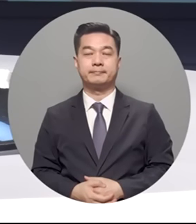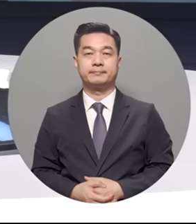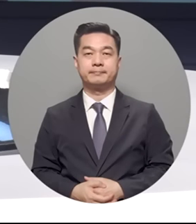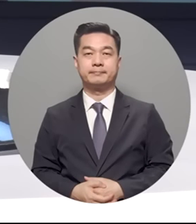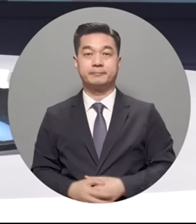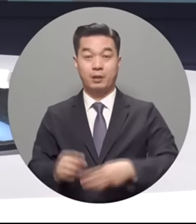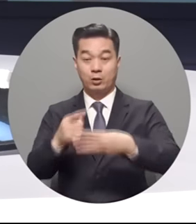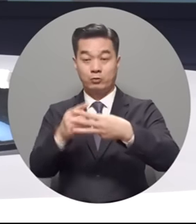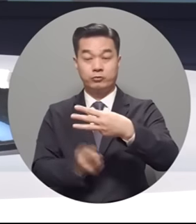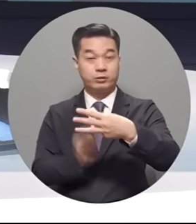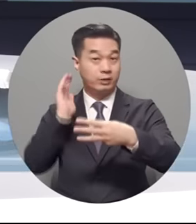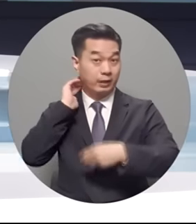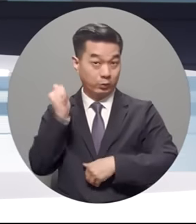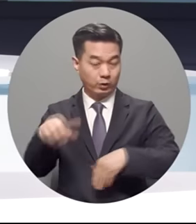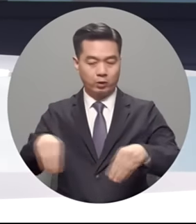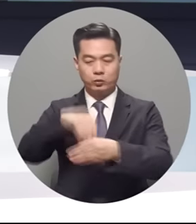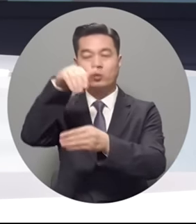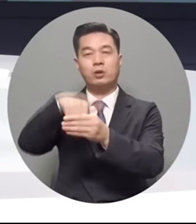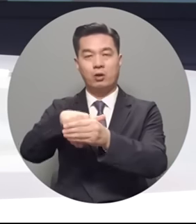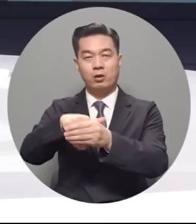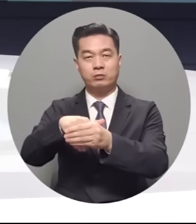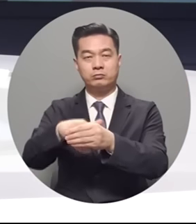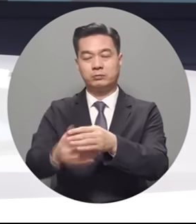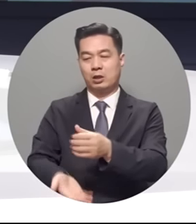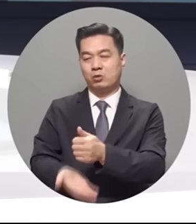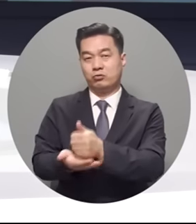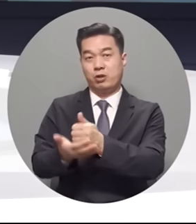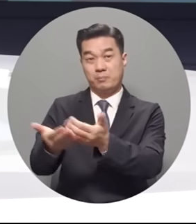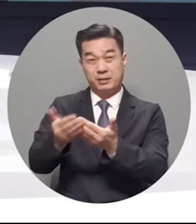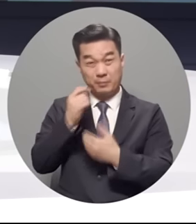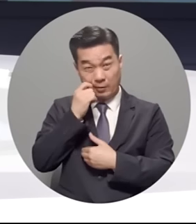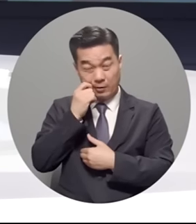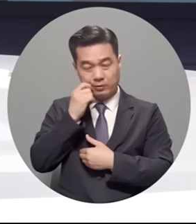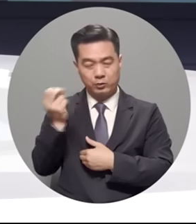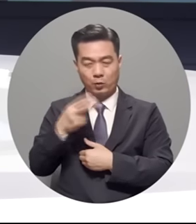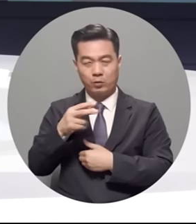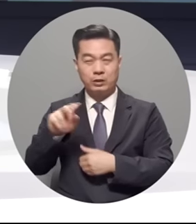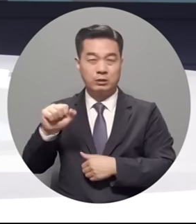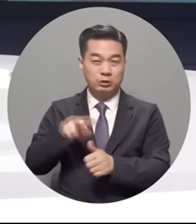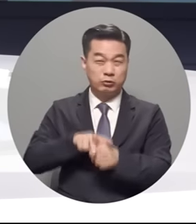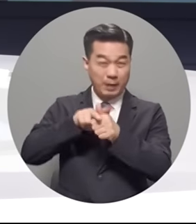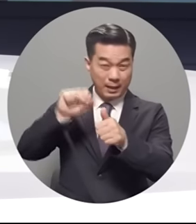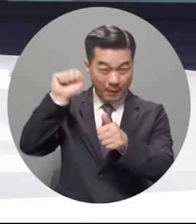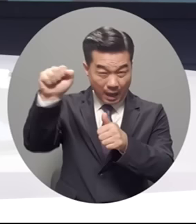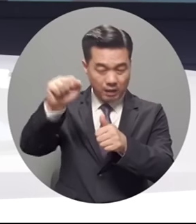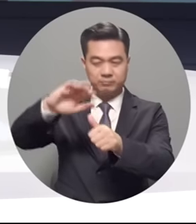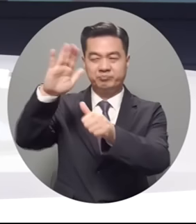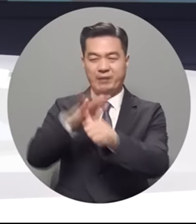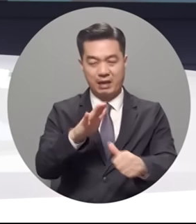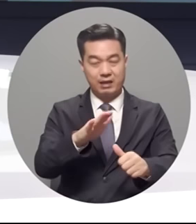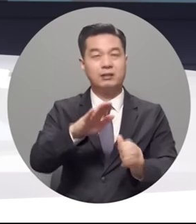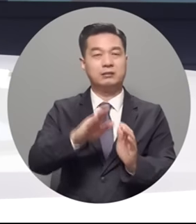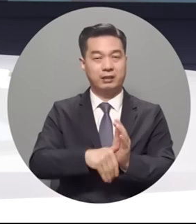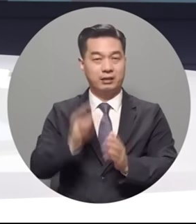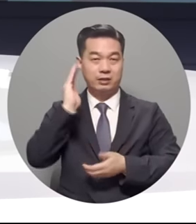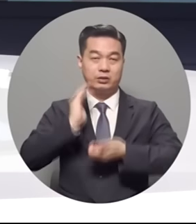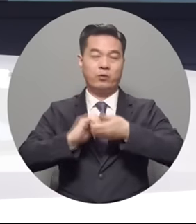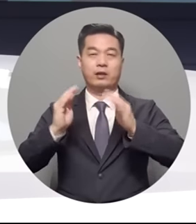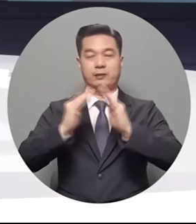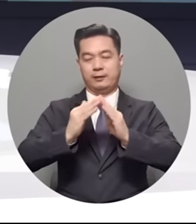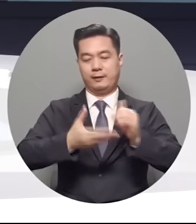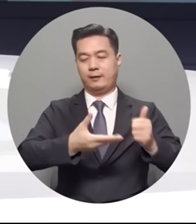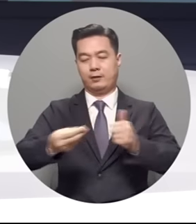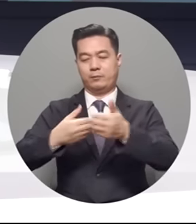윤석열 대통령이 총선에서 공천을 받지 못했거나 낙선한 국민의힘 현역 의원들을 청와대 영빈관으로 초청해